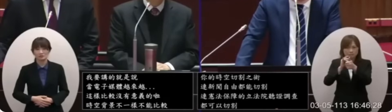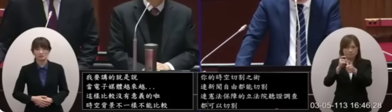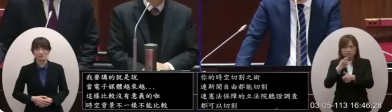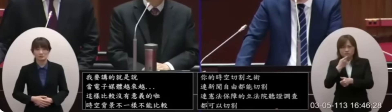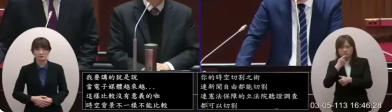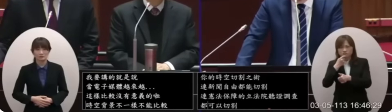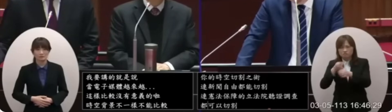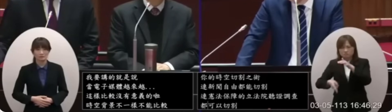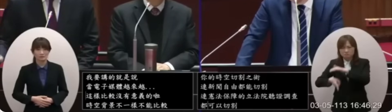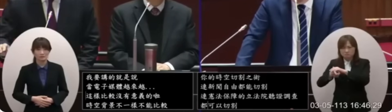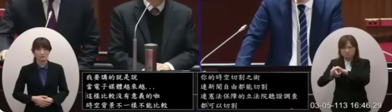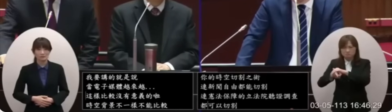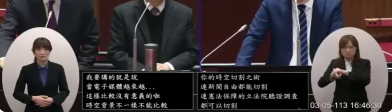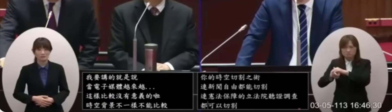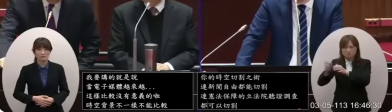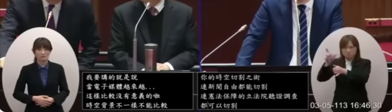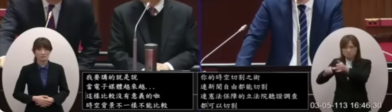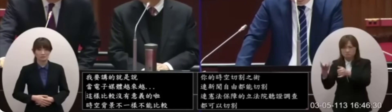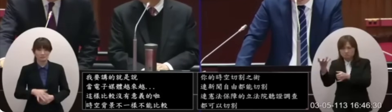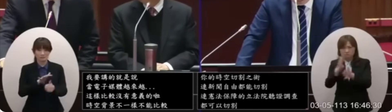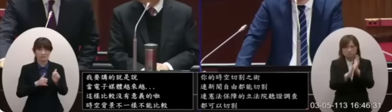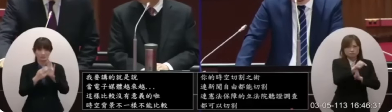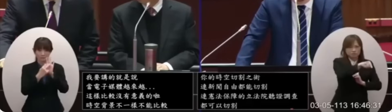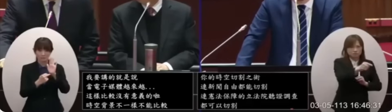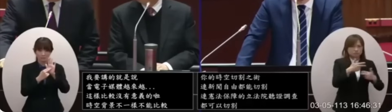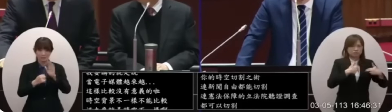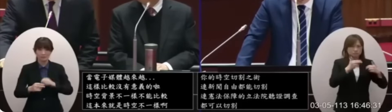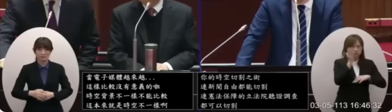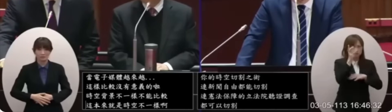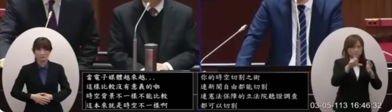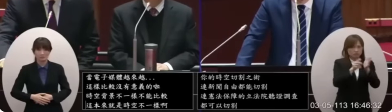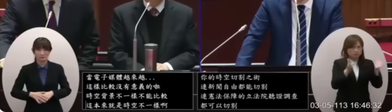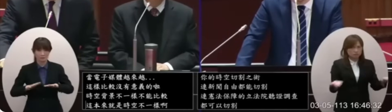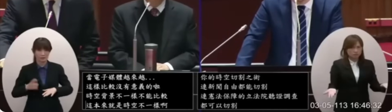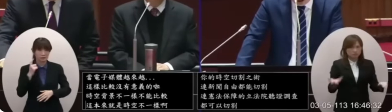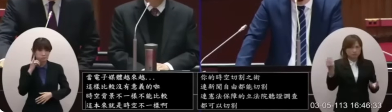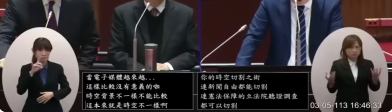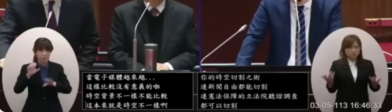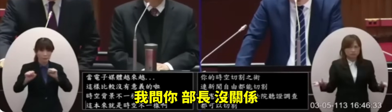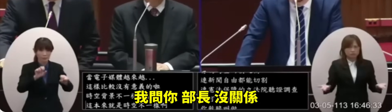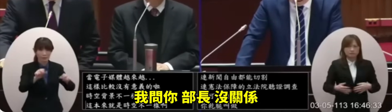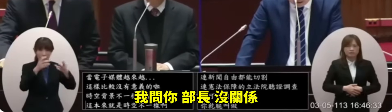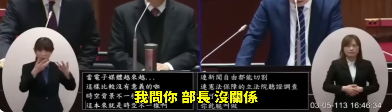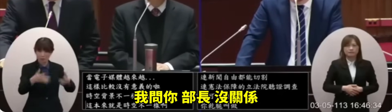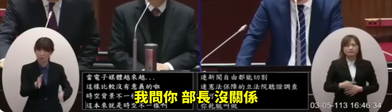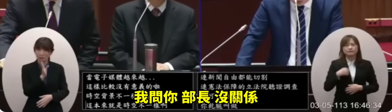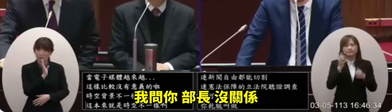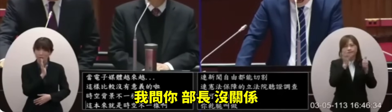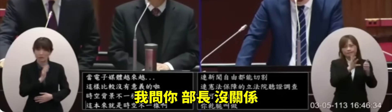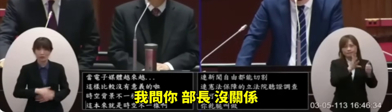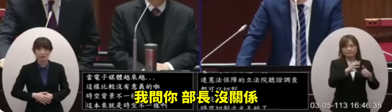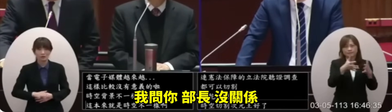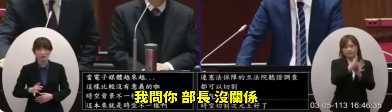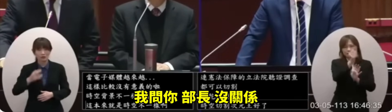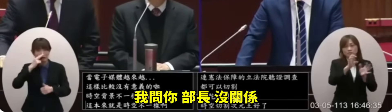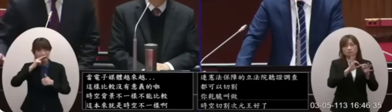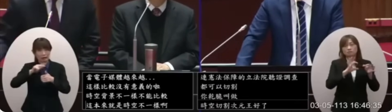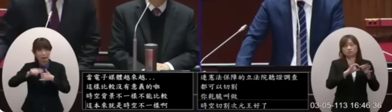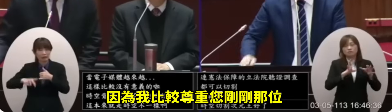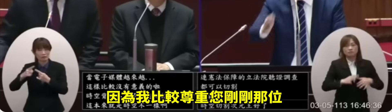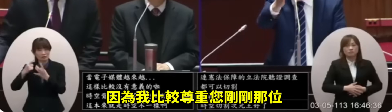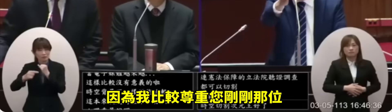文？ 跟委员说明哈，我们破获的也相当多。 我问你，部长没关